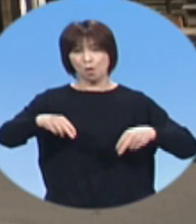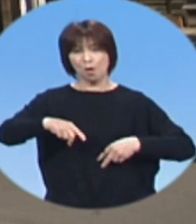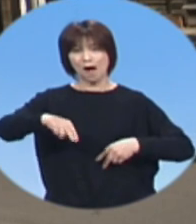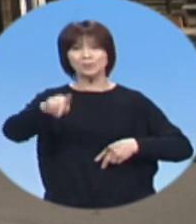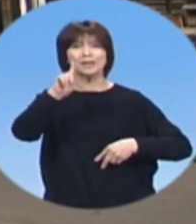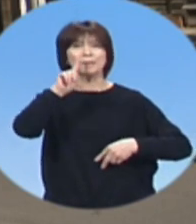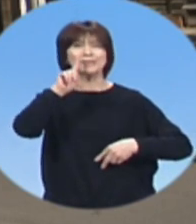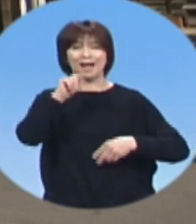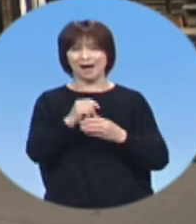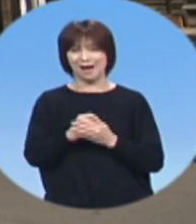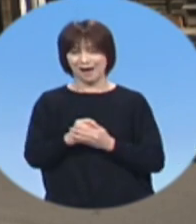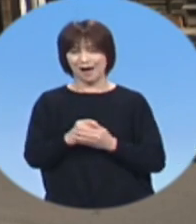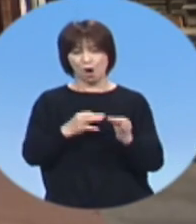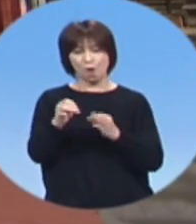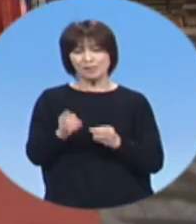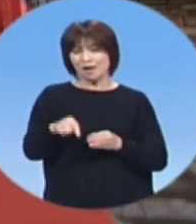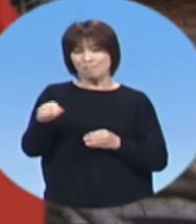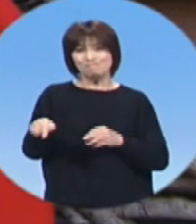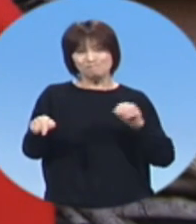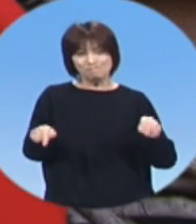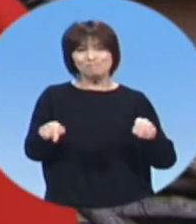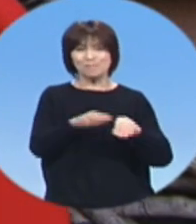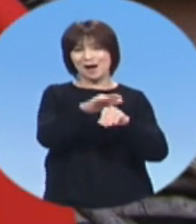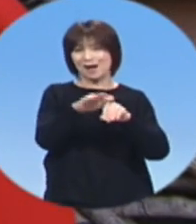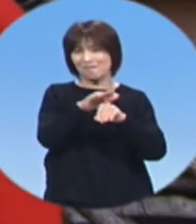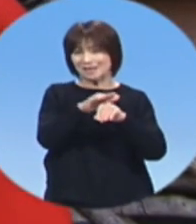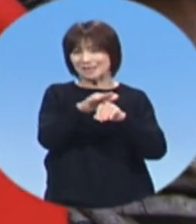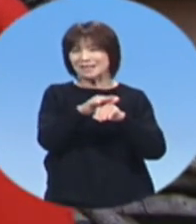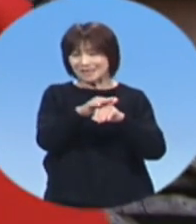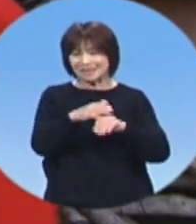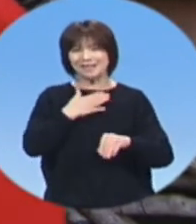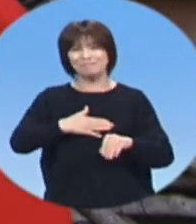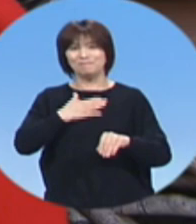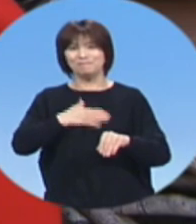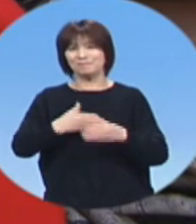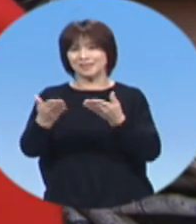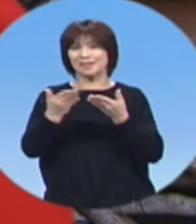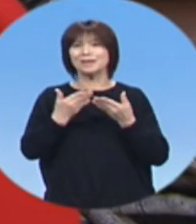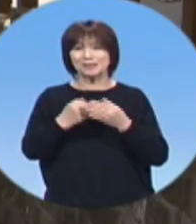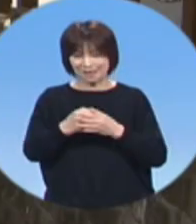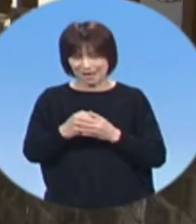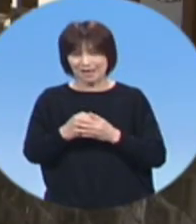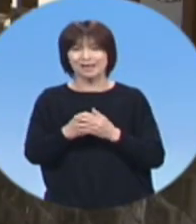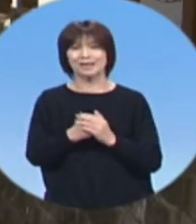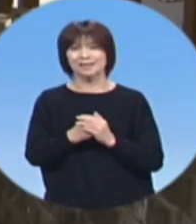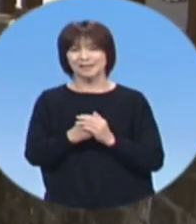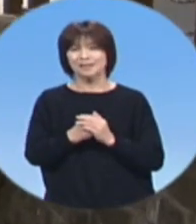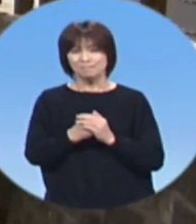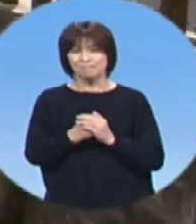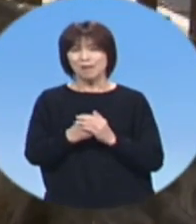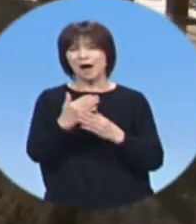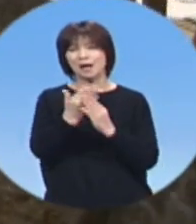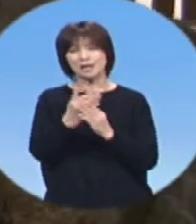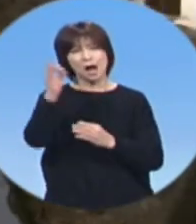。店先に置かれた可愛いおひな様が心を和ませてくれます。 ひな